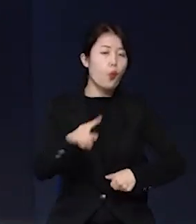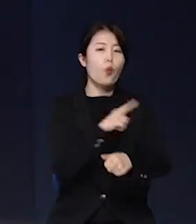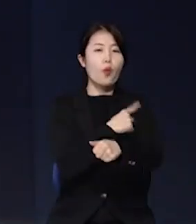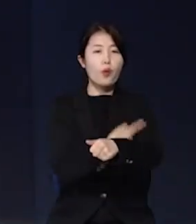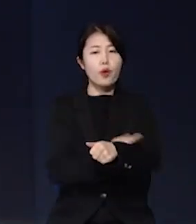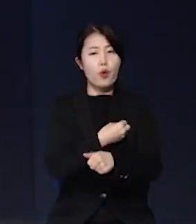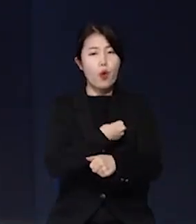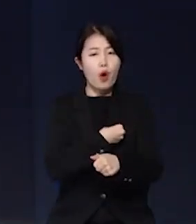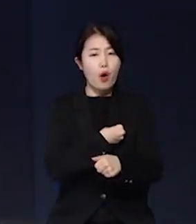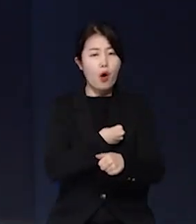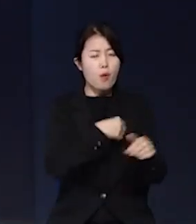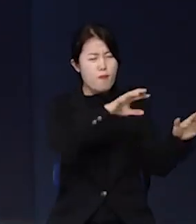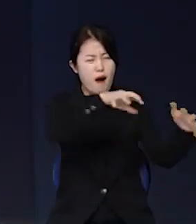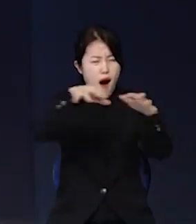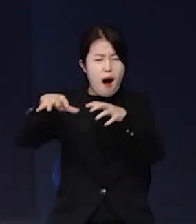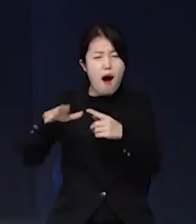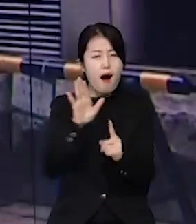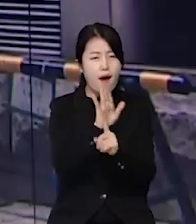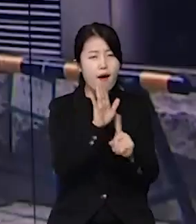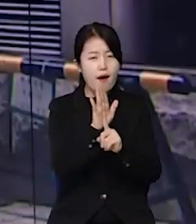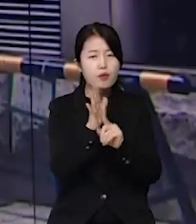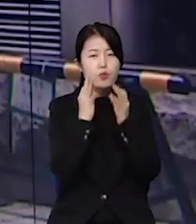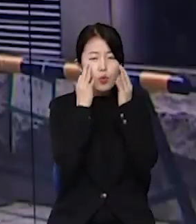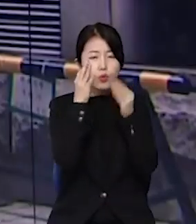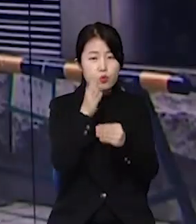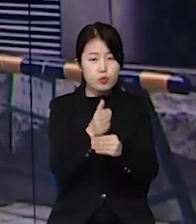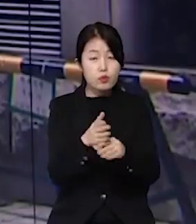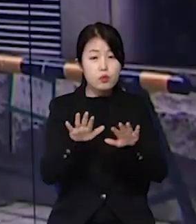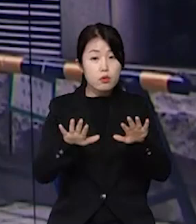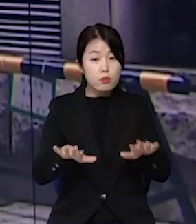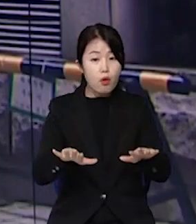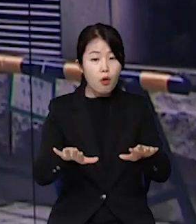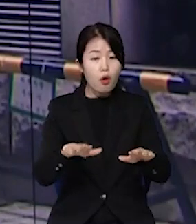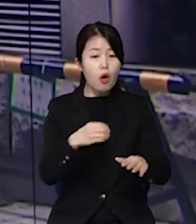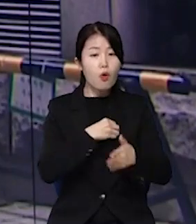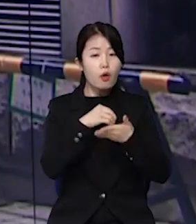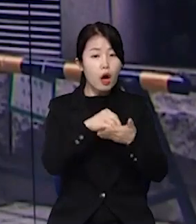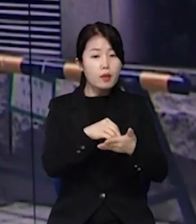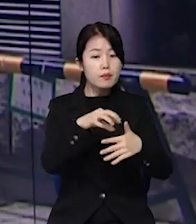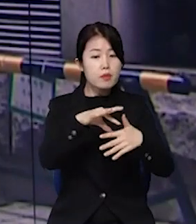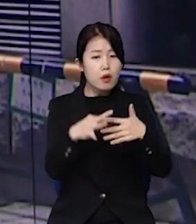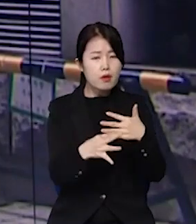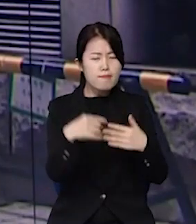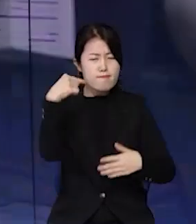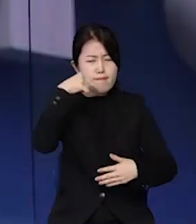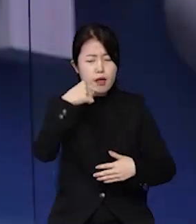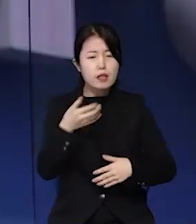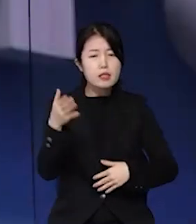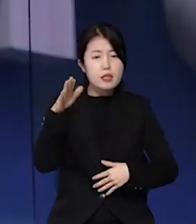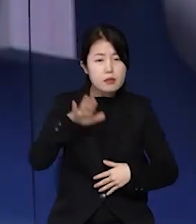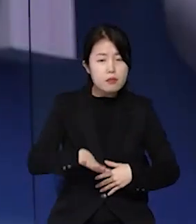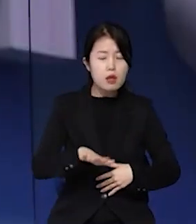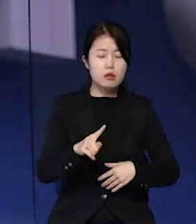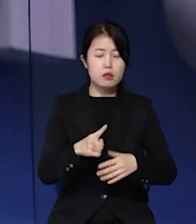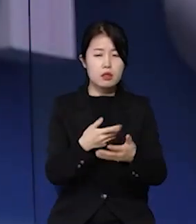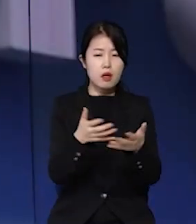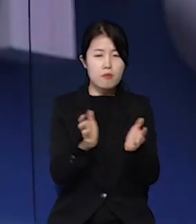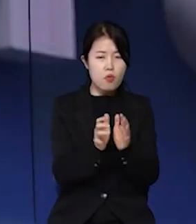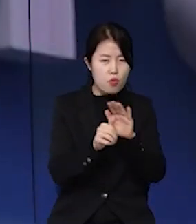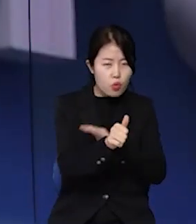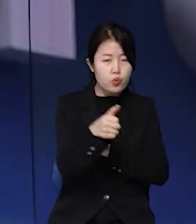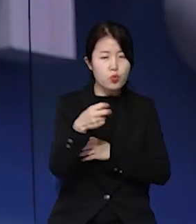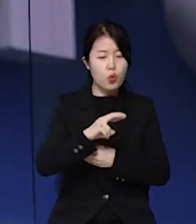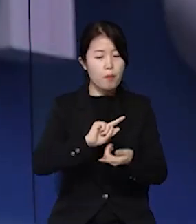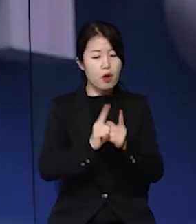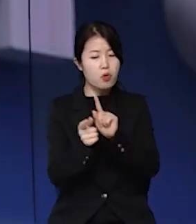모집도 본격화됐습니다. 민주당은 당원 가입 절차를 강화하고 있지만 막강한 권리당원의 대표성과 대리